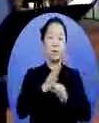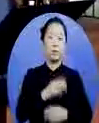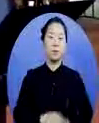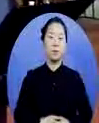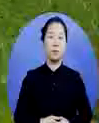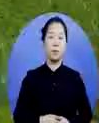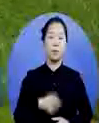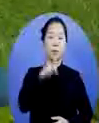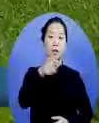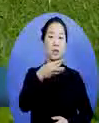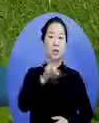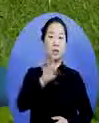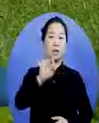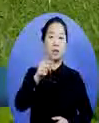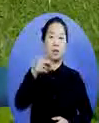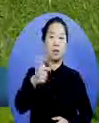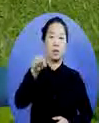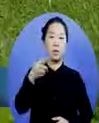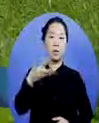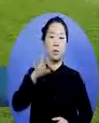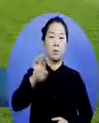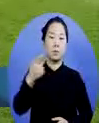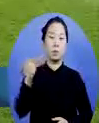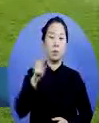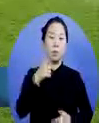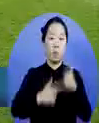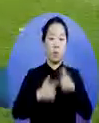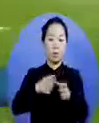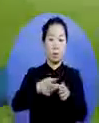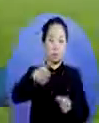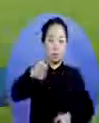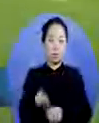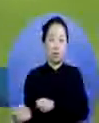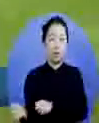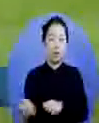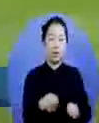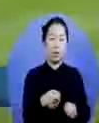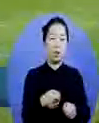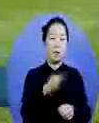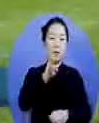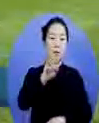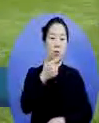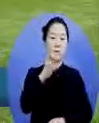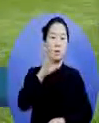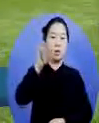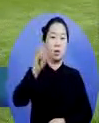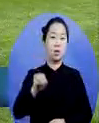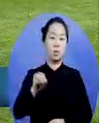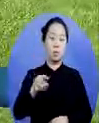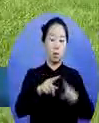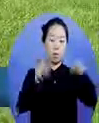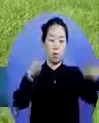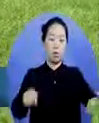말했습니다 그라운드 골프는 골프채 와 비슷한 나무 채로 공을 쳐서 직경 36cm 의 홀의 최소